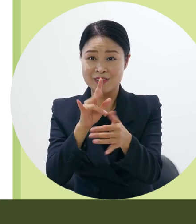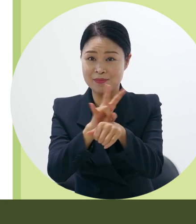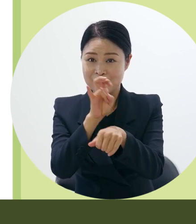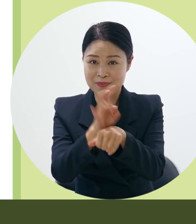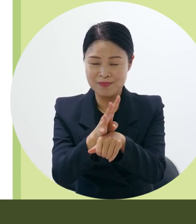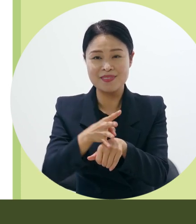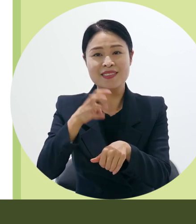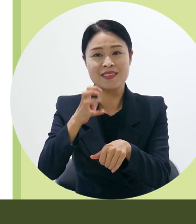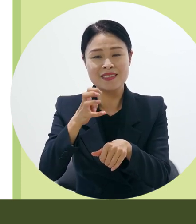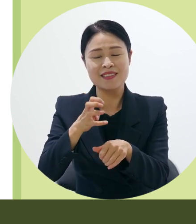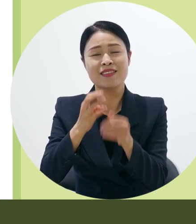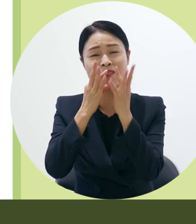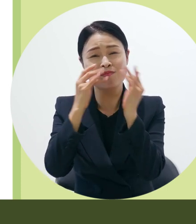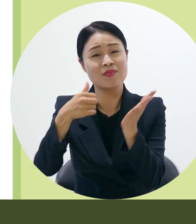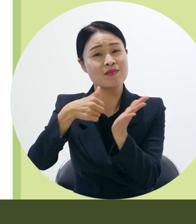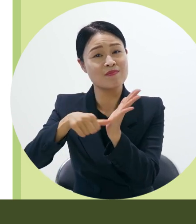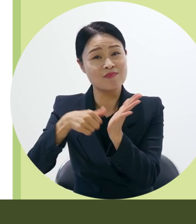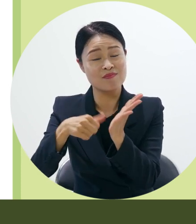고유하게 설정된 번호.